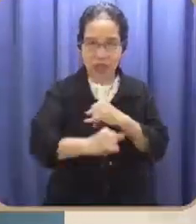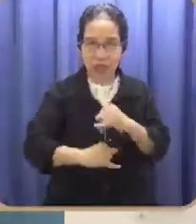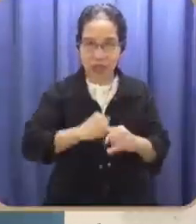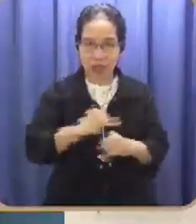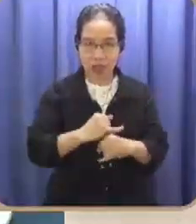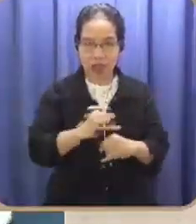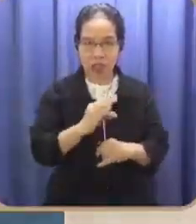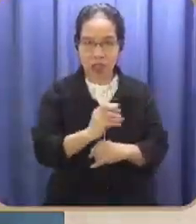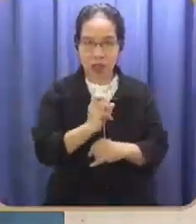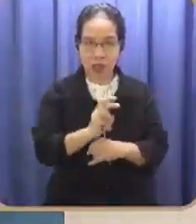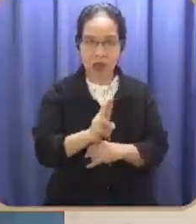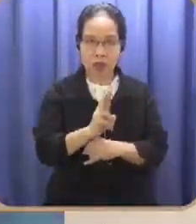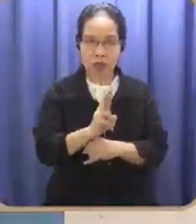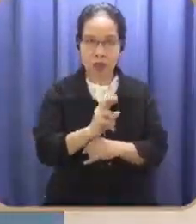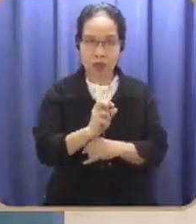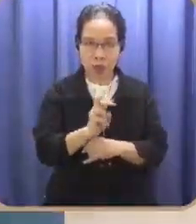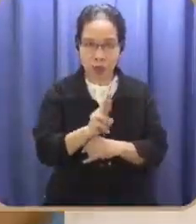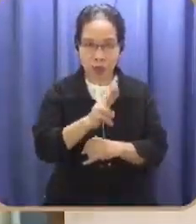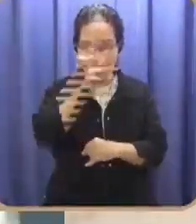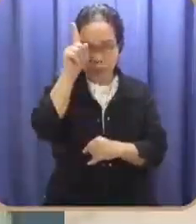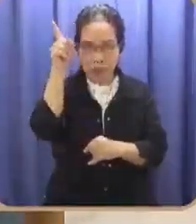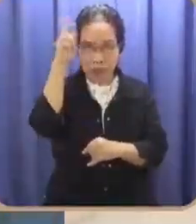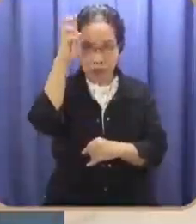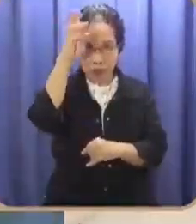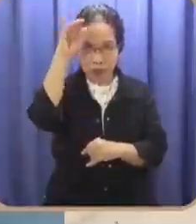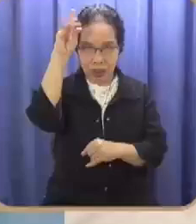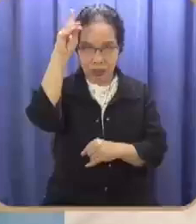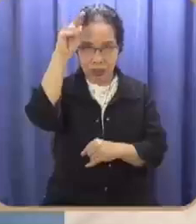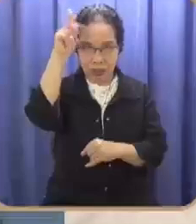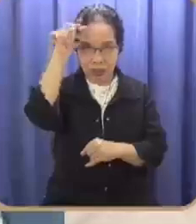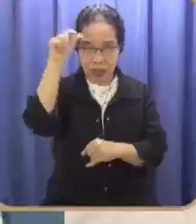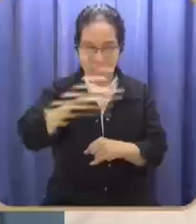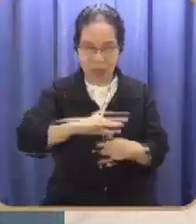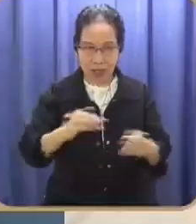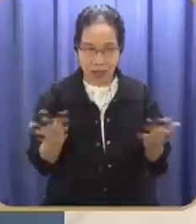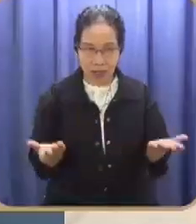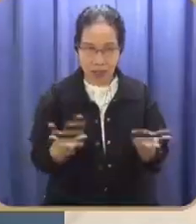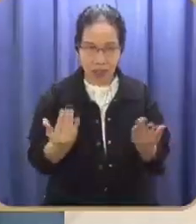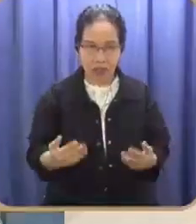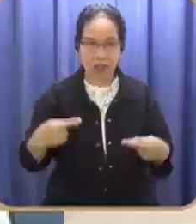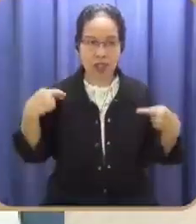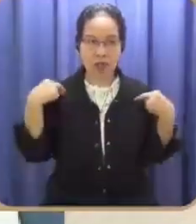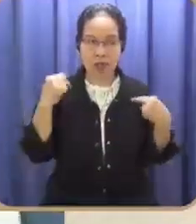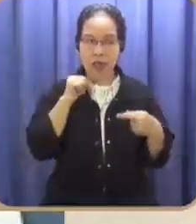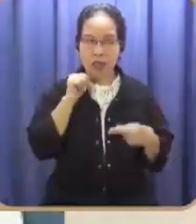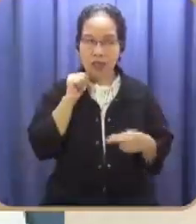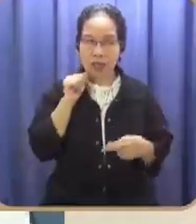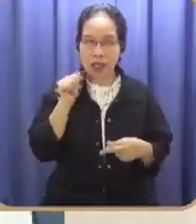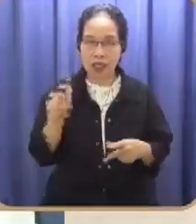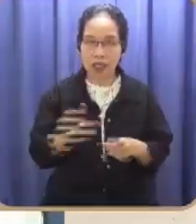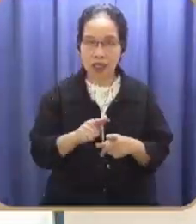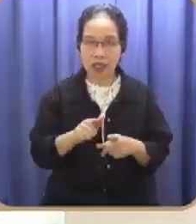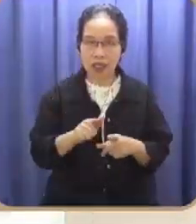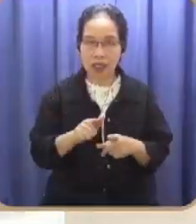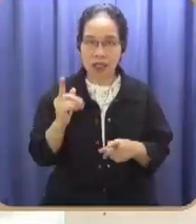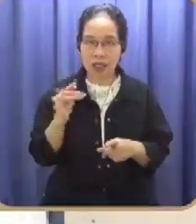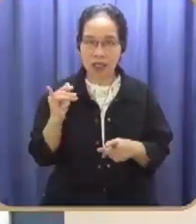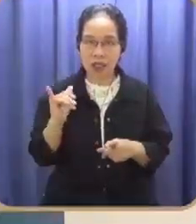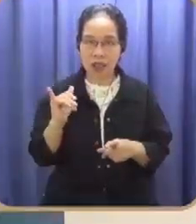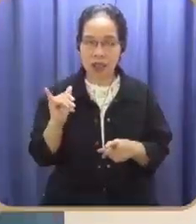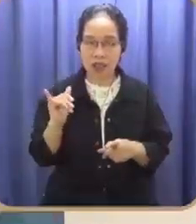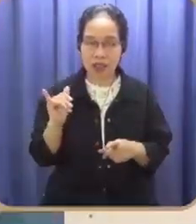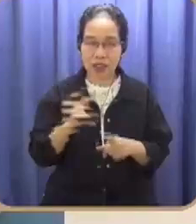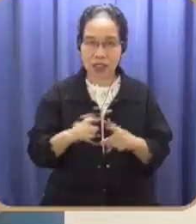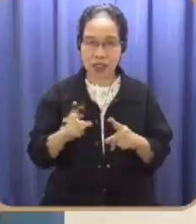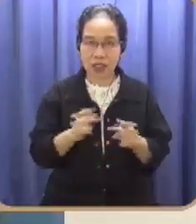Norte Chapter, si Brother Willie De Villa po, Kuya. At nandito po para matanggap po ni Ate Joy yung kanya pong electric sewing